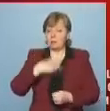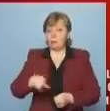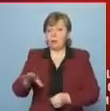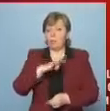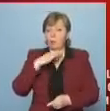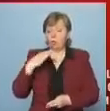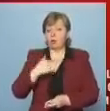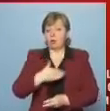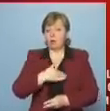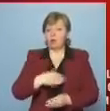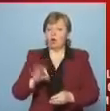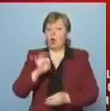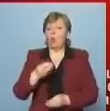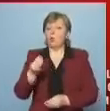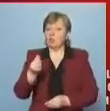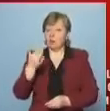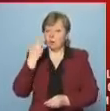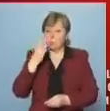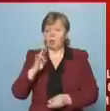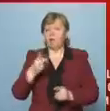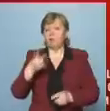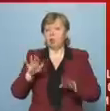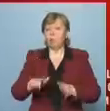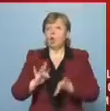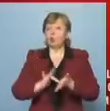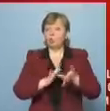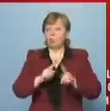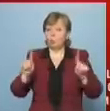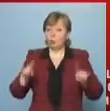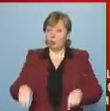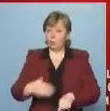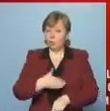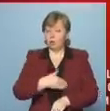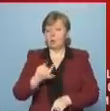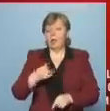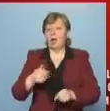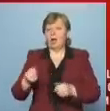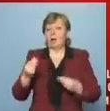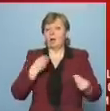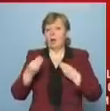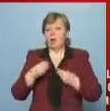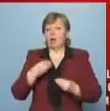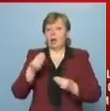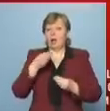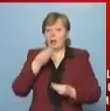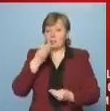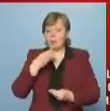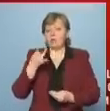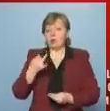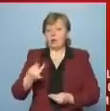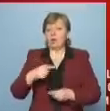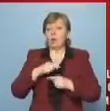из них мечтает о деньгах. На втором месте туристическая путевка. Рады будут косметики и бижутерии. 10%